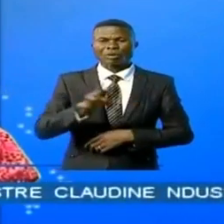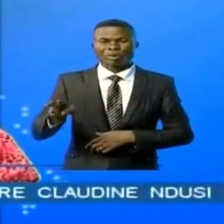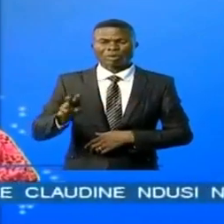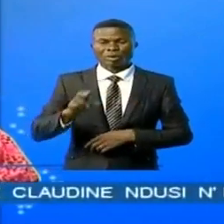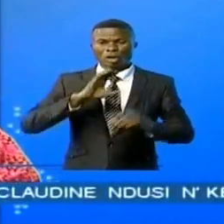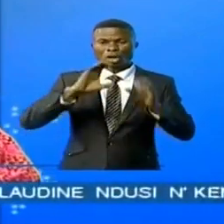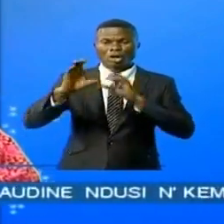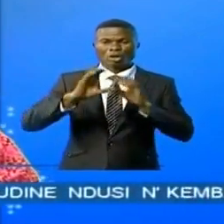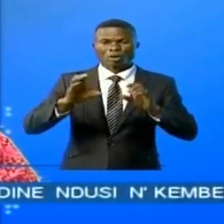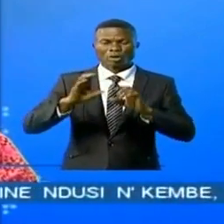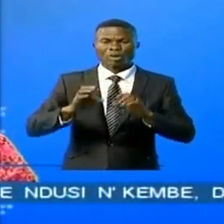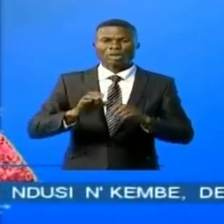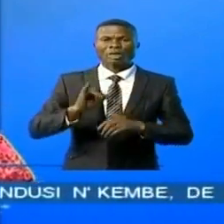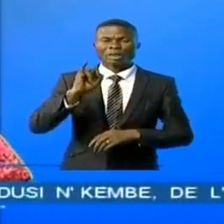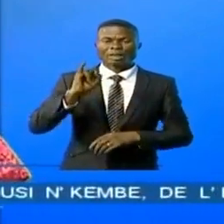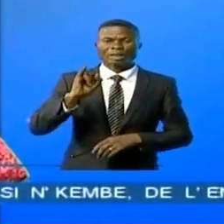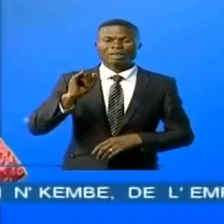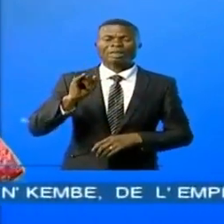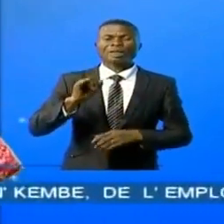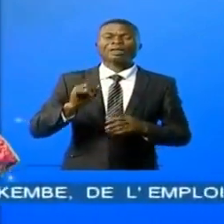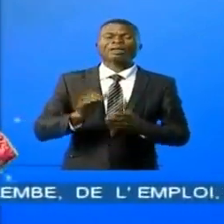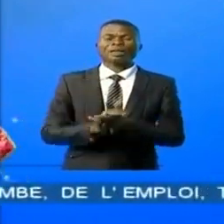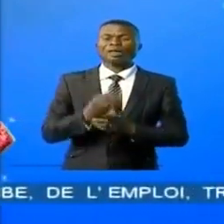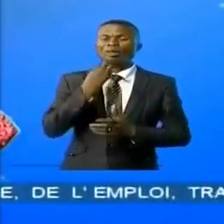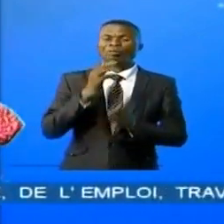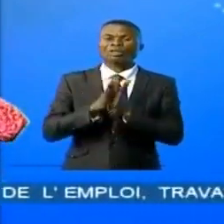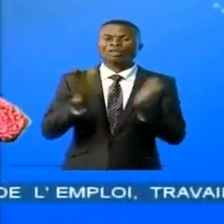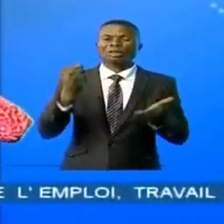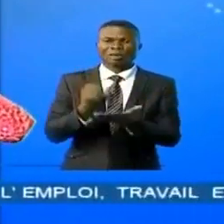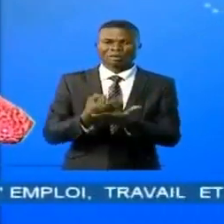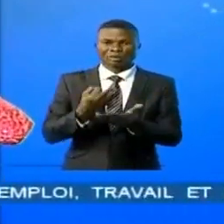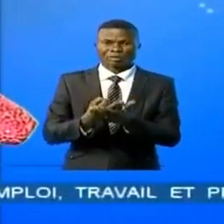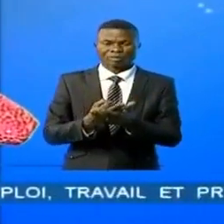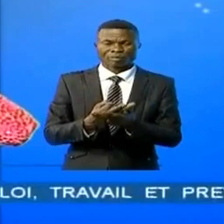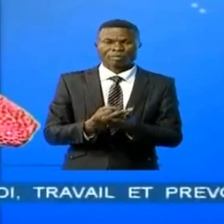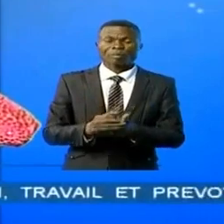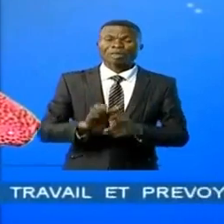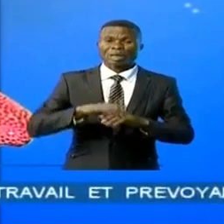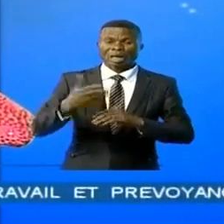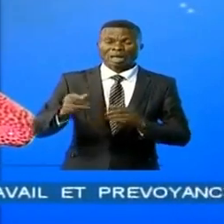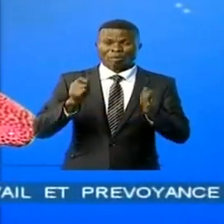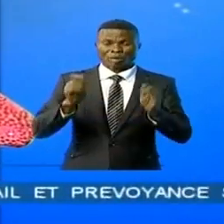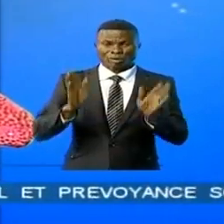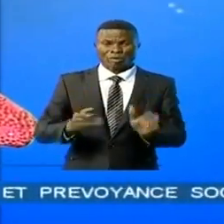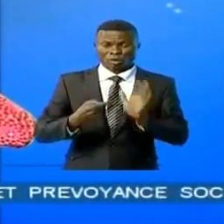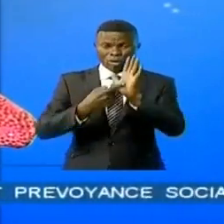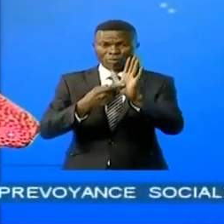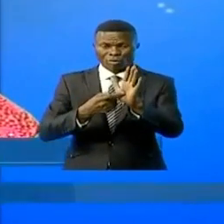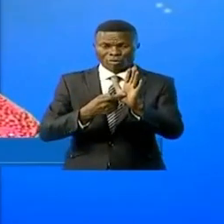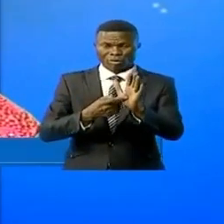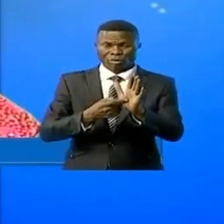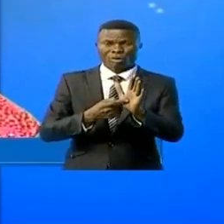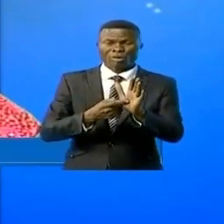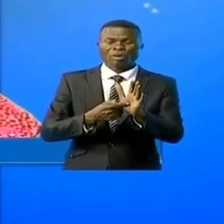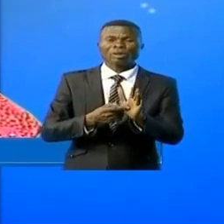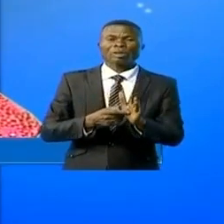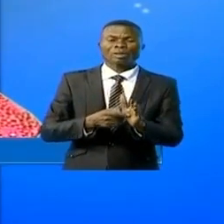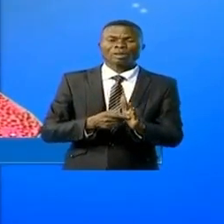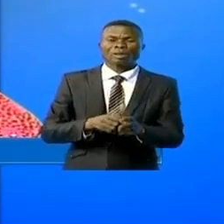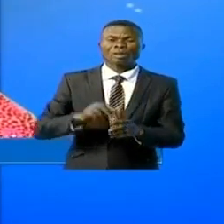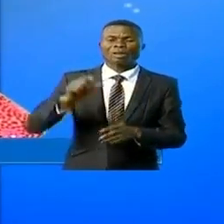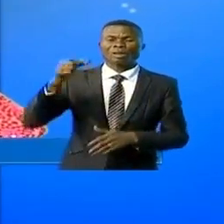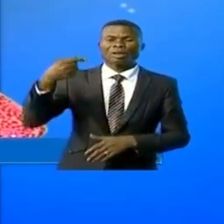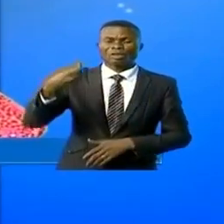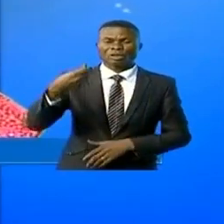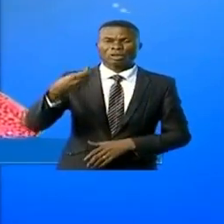communication et jef à pau iman ne zappez pas juste après ce journal vous suivrez en page magazine g24